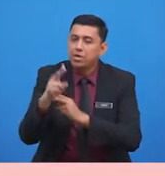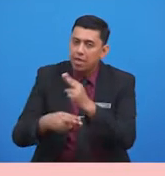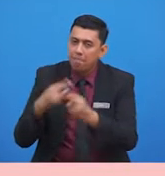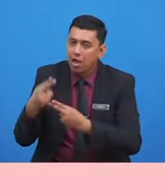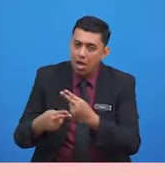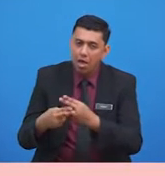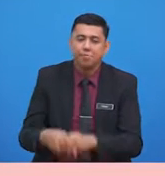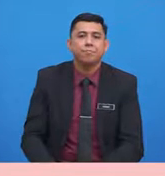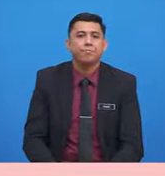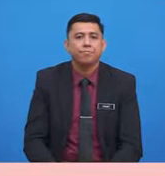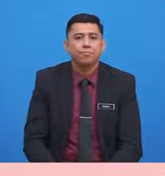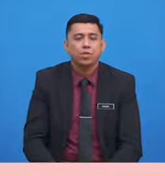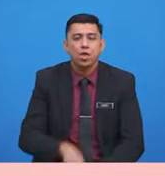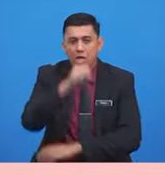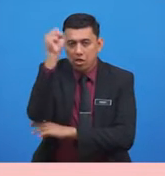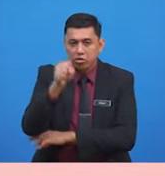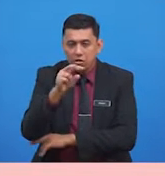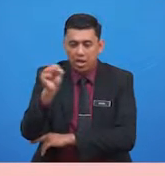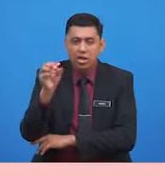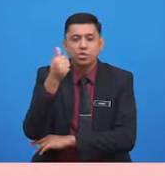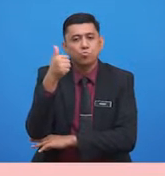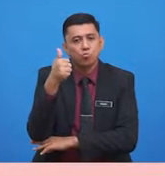berhemah. Soalan 10.